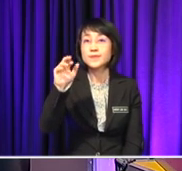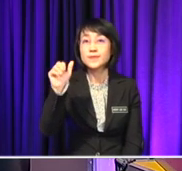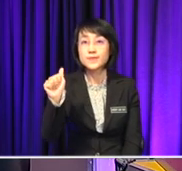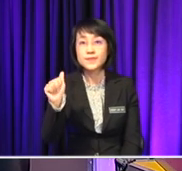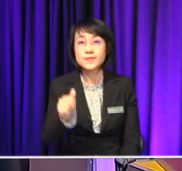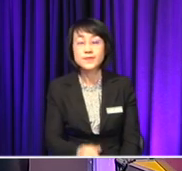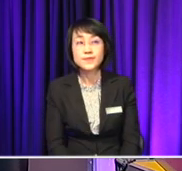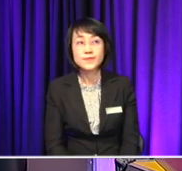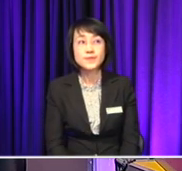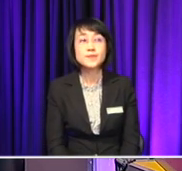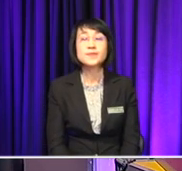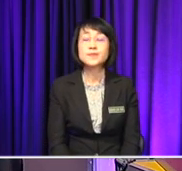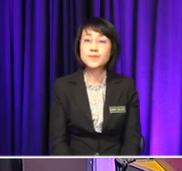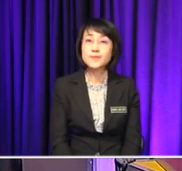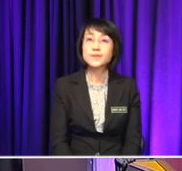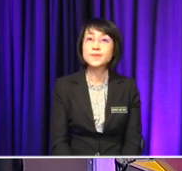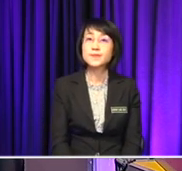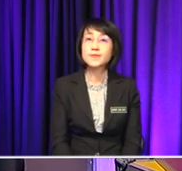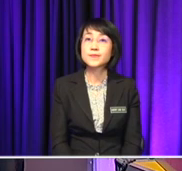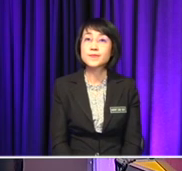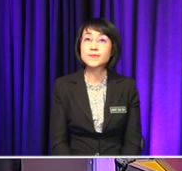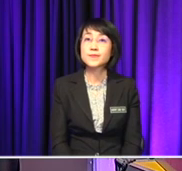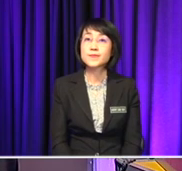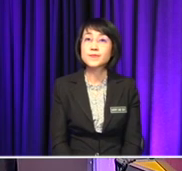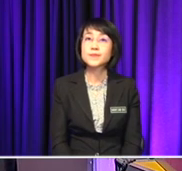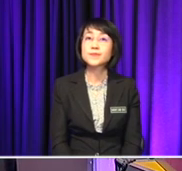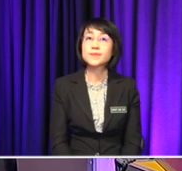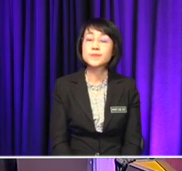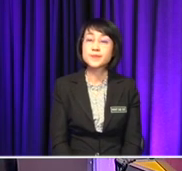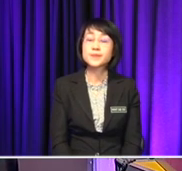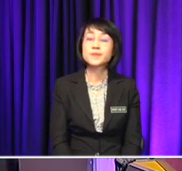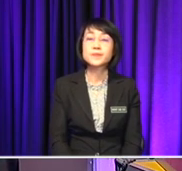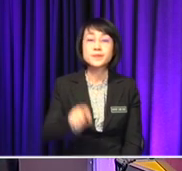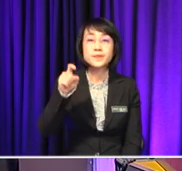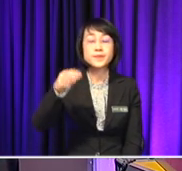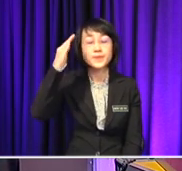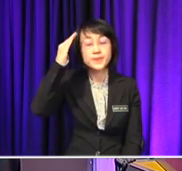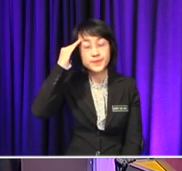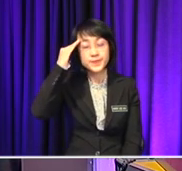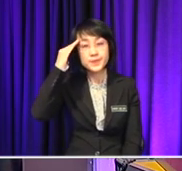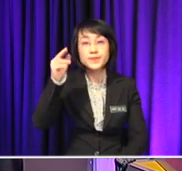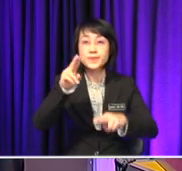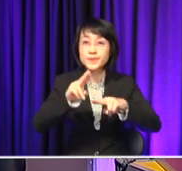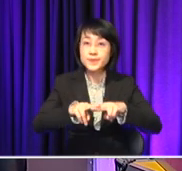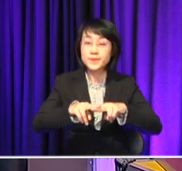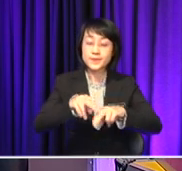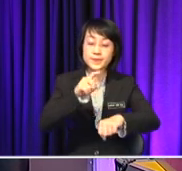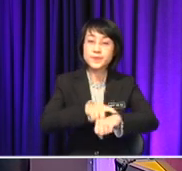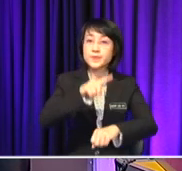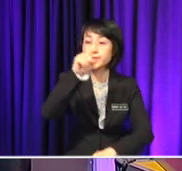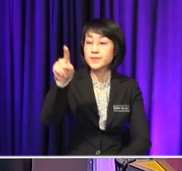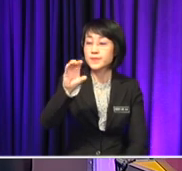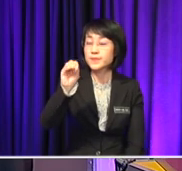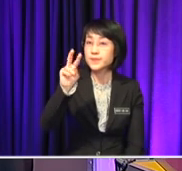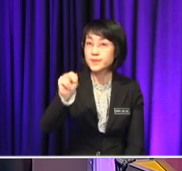duduk di eklip sejuk di duduk di zona nya pada soal lain yang seterusnya baik